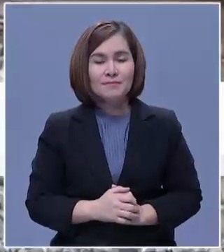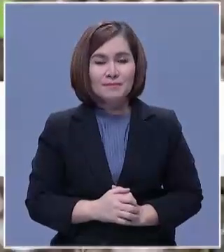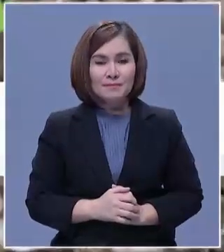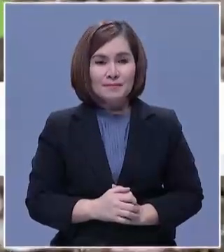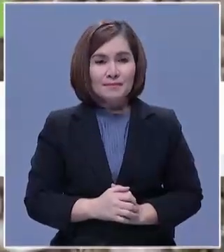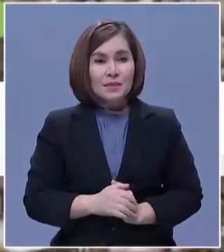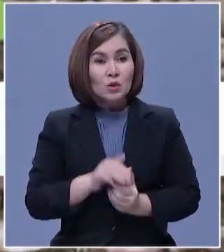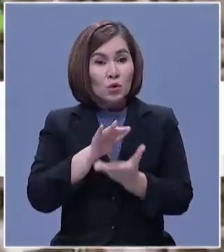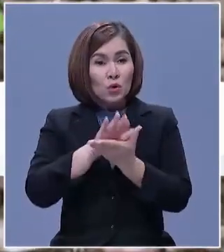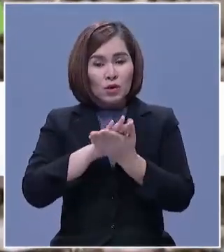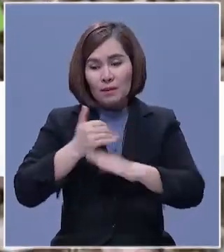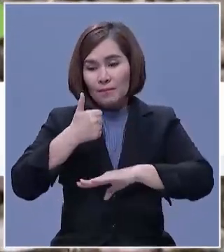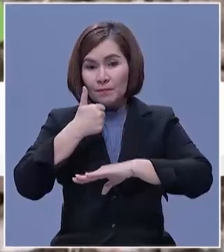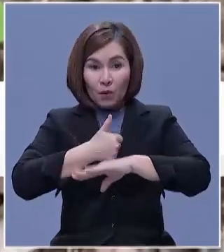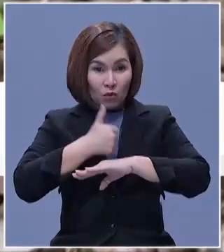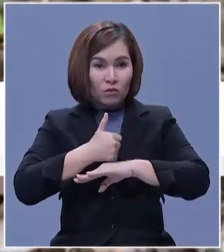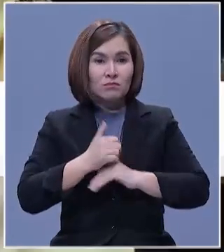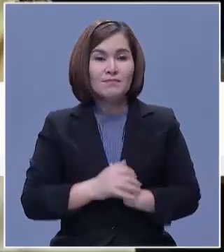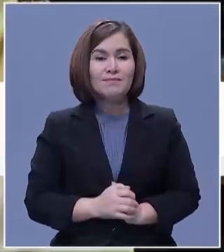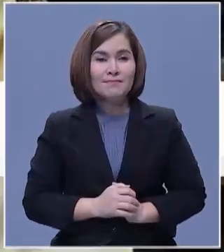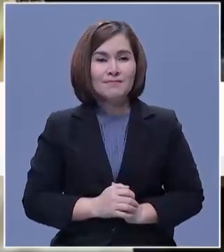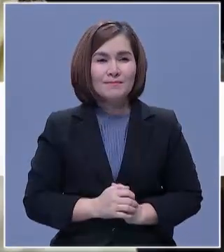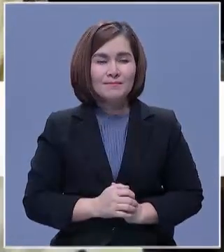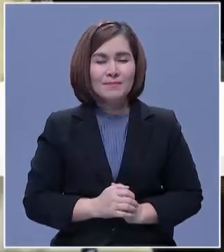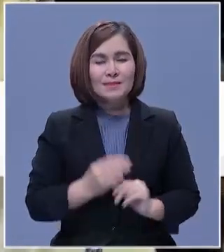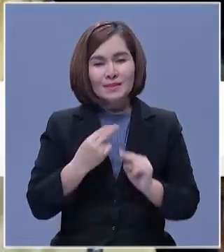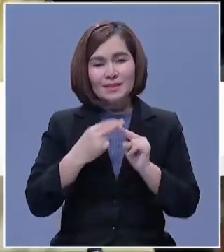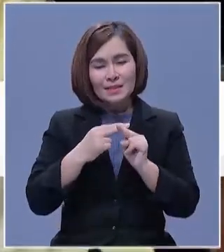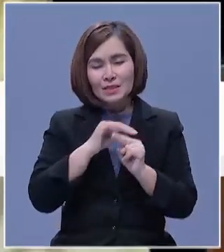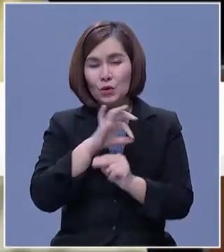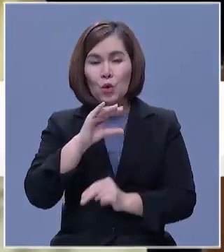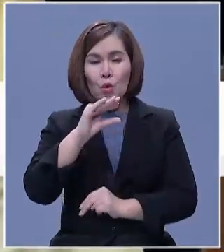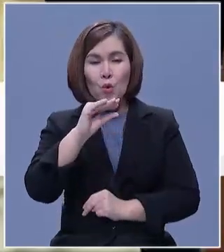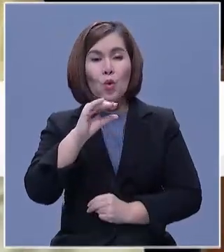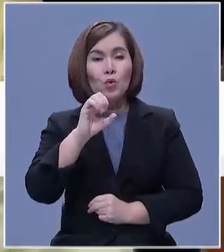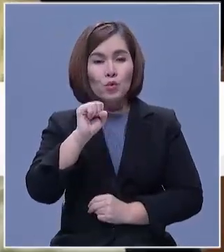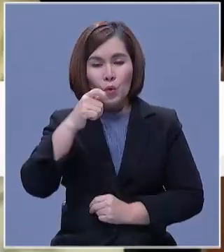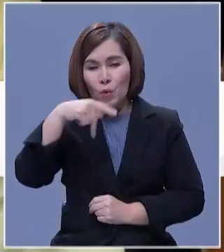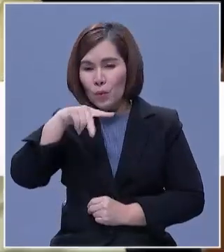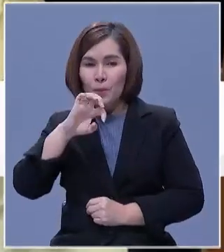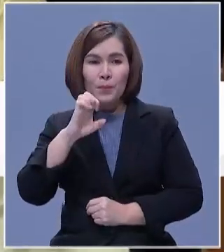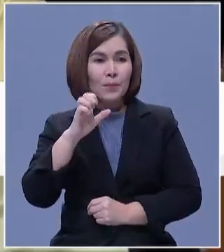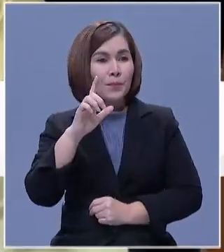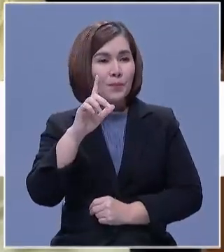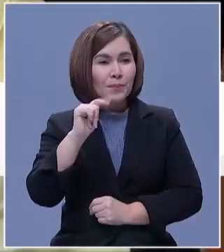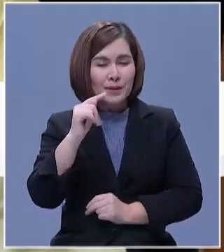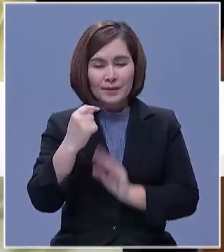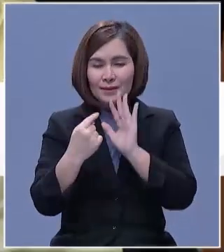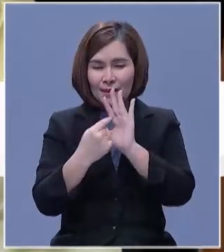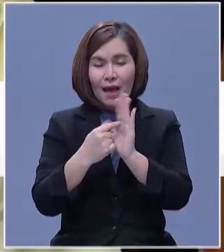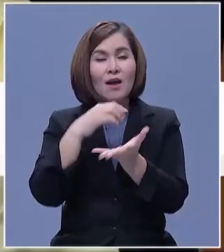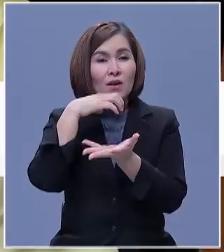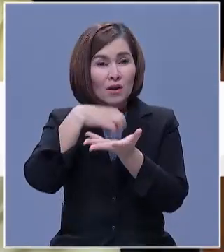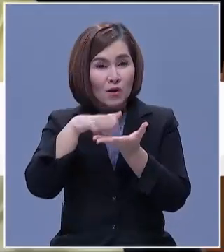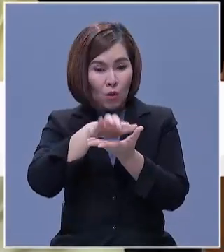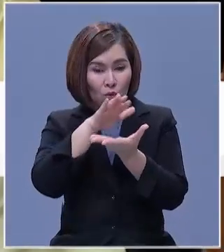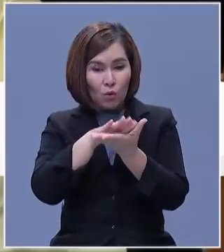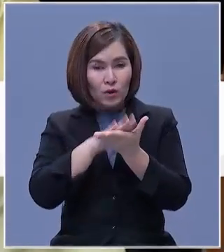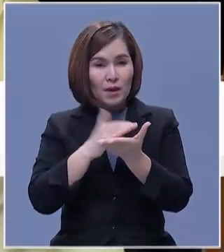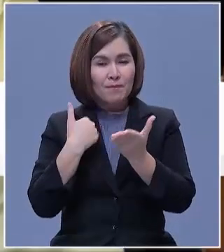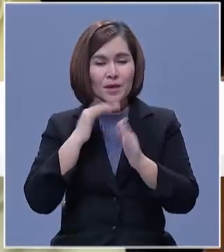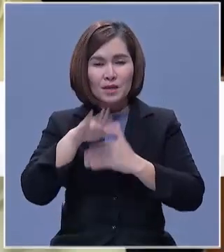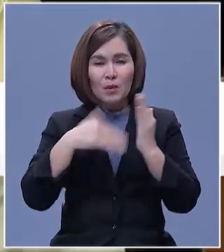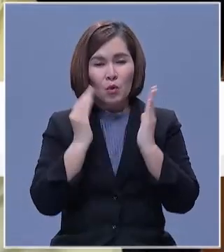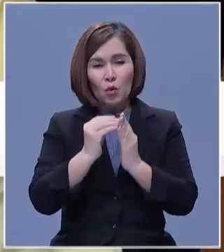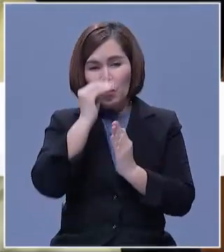นทางด้านของผอ.โรงเรียนมะนาวหวานนะครับคุณโสภิตาขลังธรรมเนียมเนี่ยก็บอกว่าโรงเรียนนี้มีนักเรียนทั้งหมด